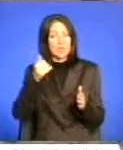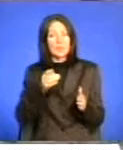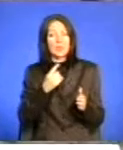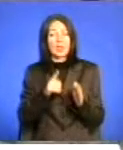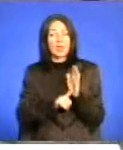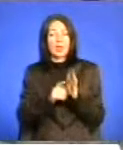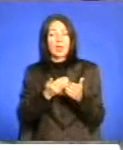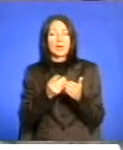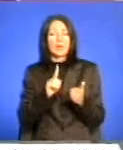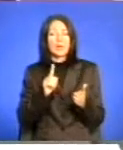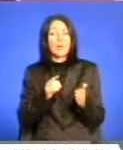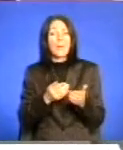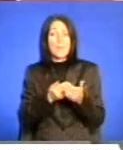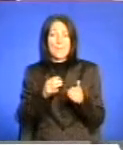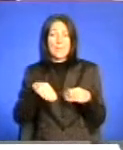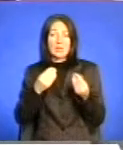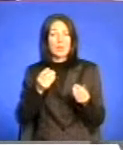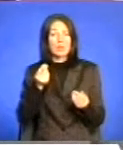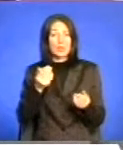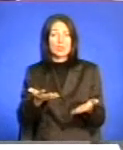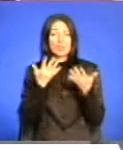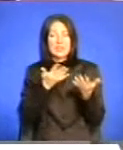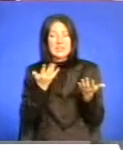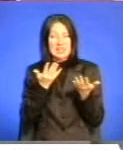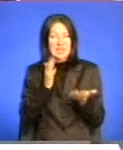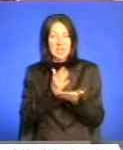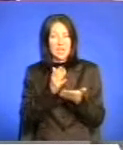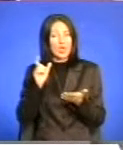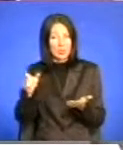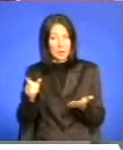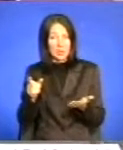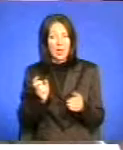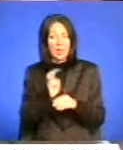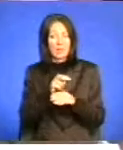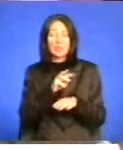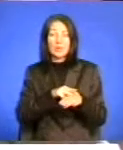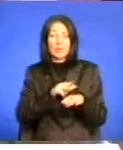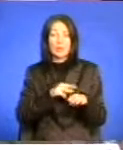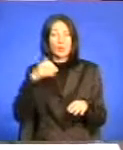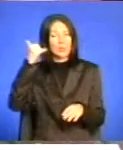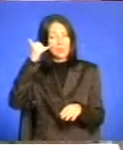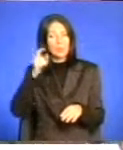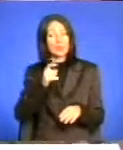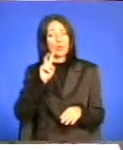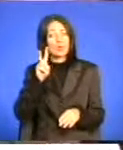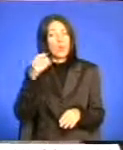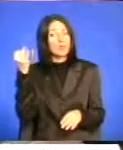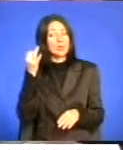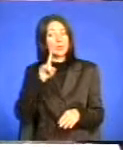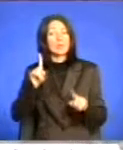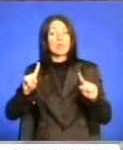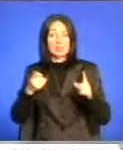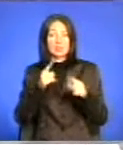де близька людина знаходиться у даний момент. Прийдіть у відділок міліції або зателефонуйте на лінію 102 і поцікавтеся, чи